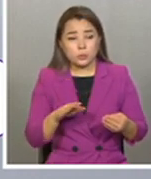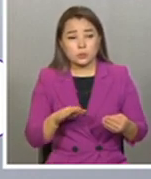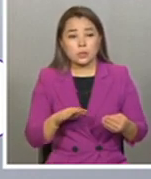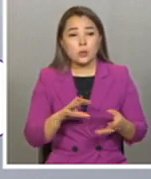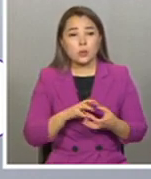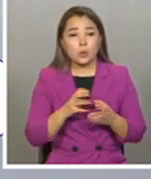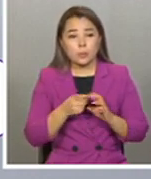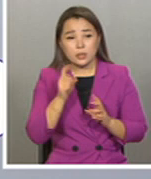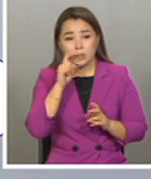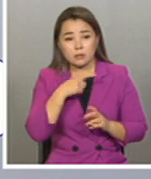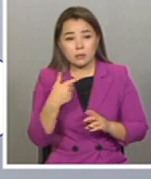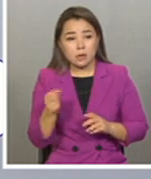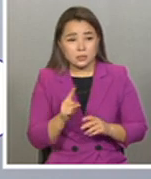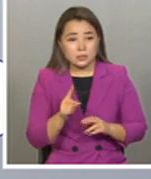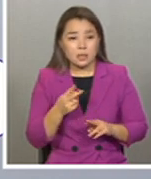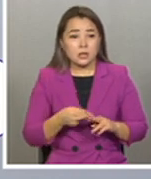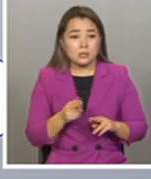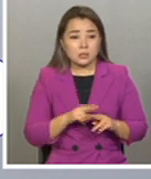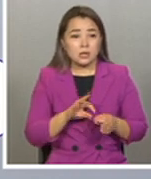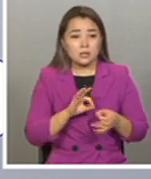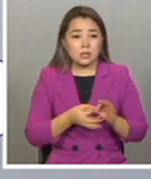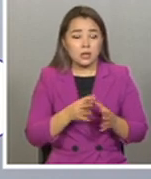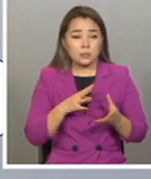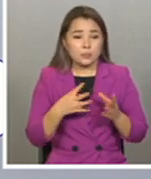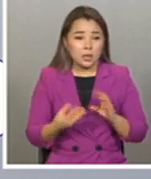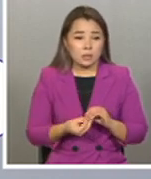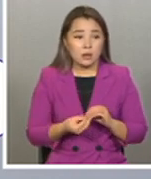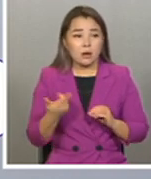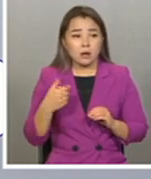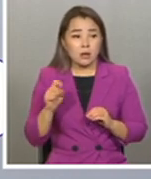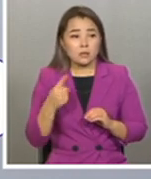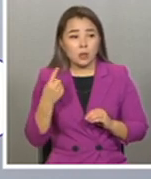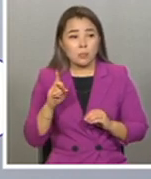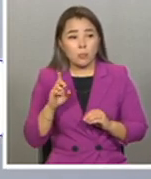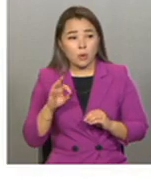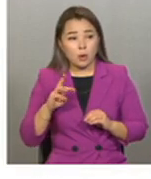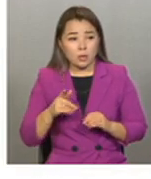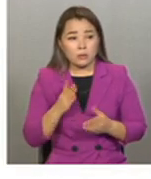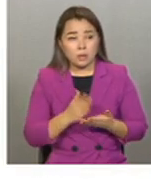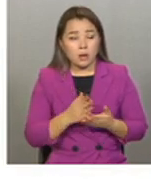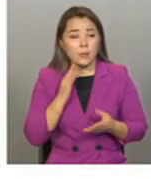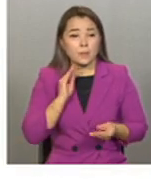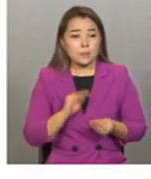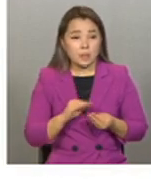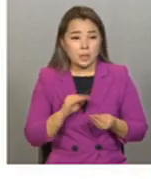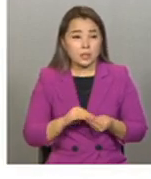көміршығыл газы. Яғни осы газдардың 1 молі қалыпты жағдайда